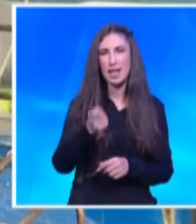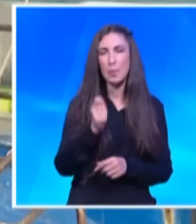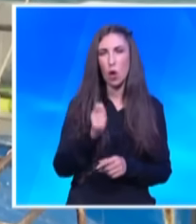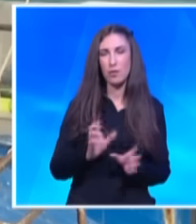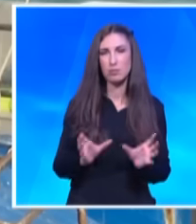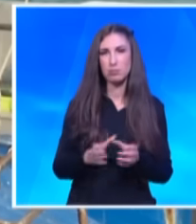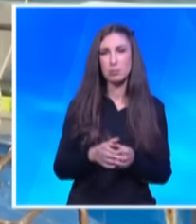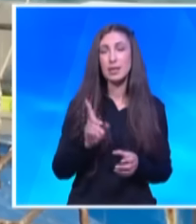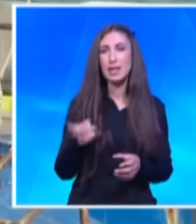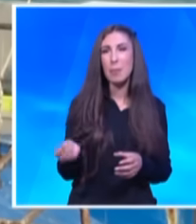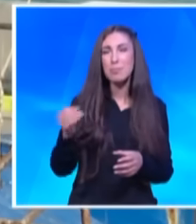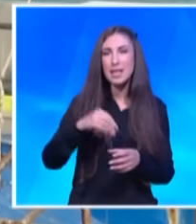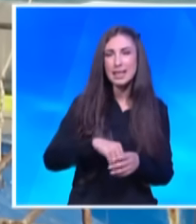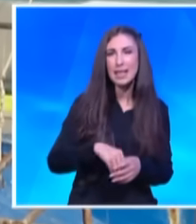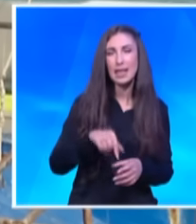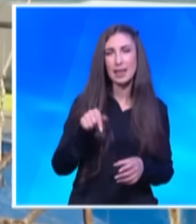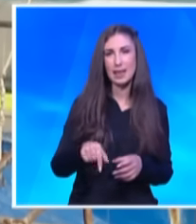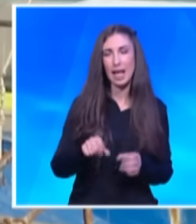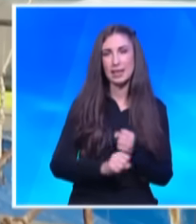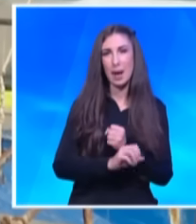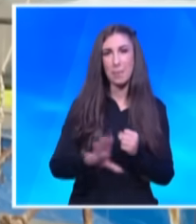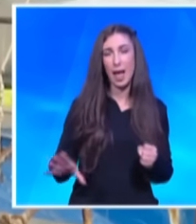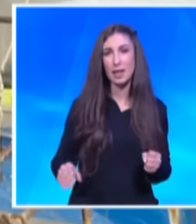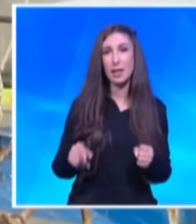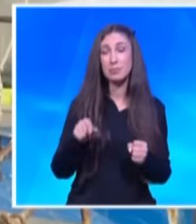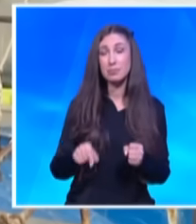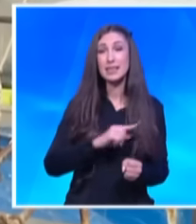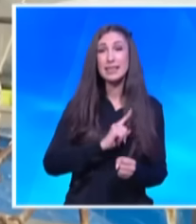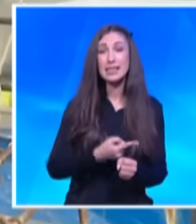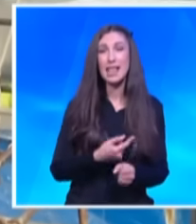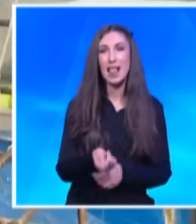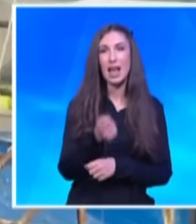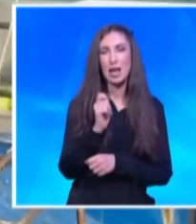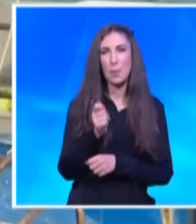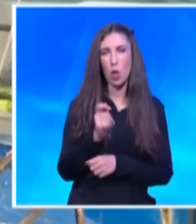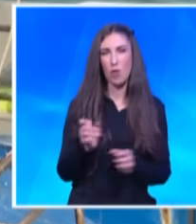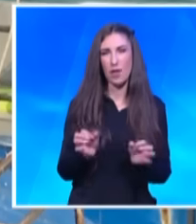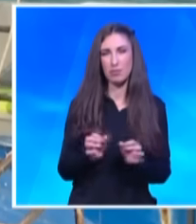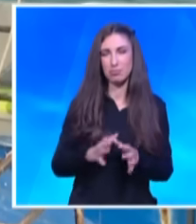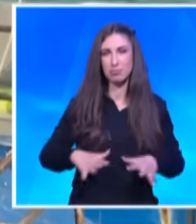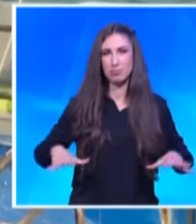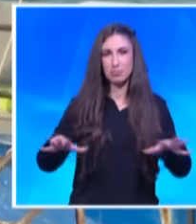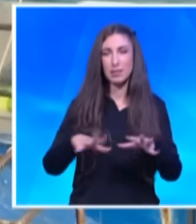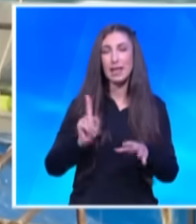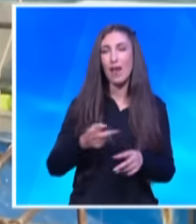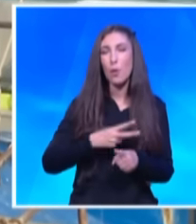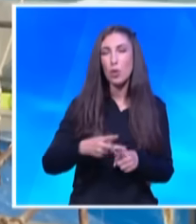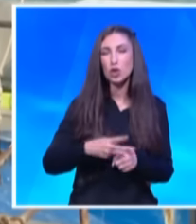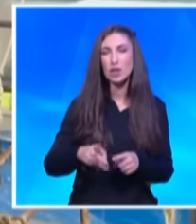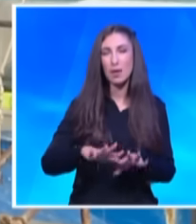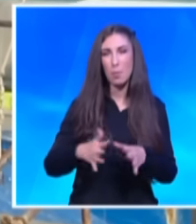флот да се присъединят към тази кампания, тъй като силата на риболовния ни флот в това да почистват